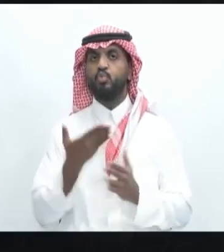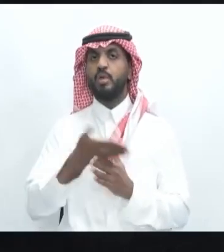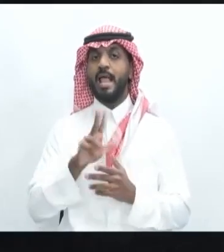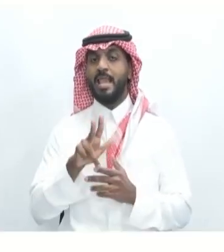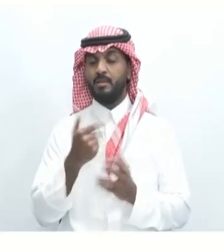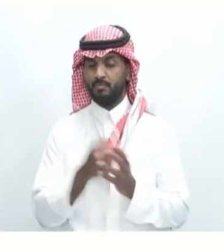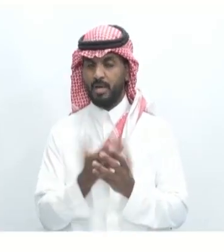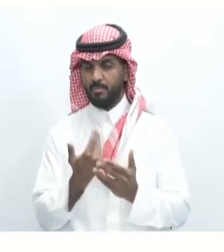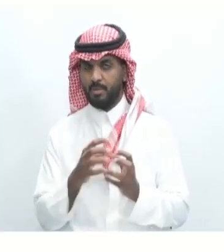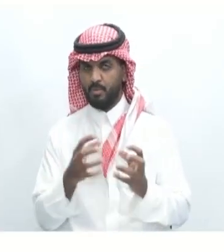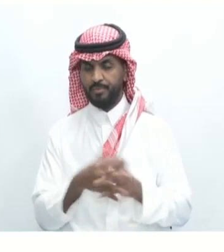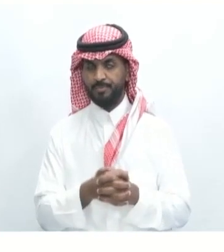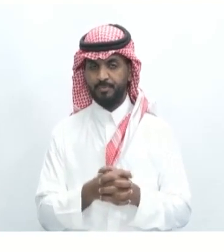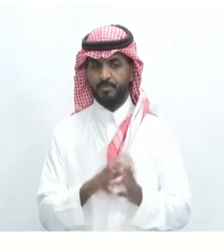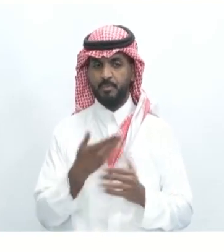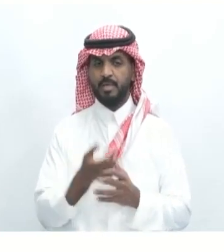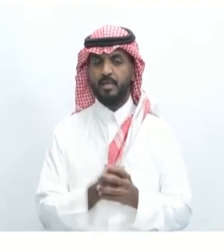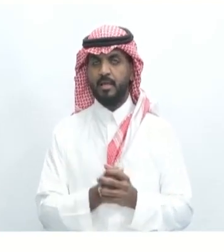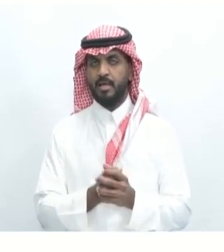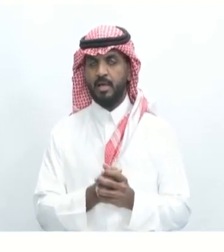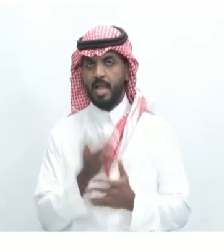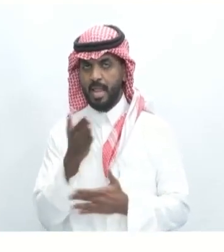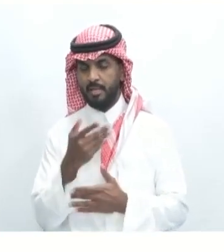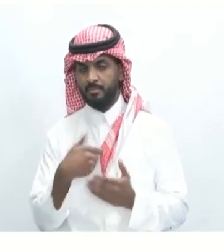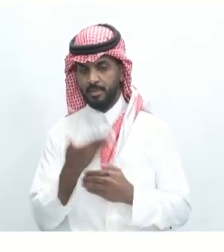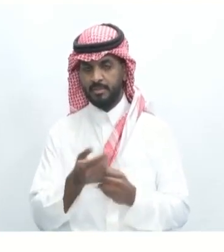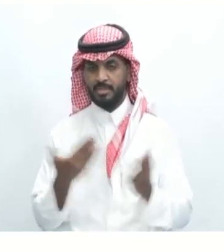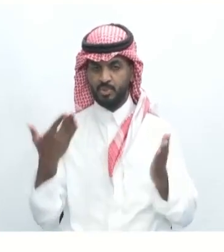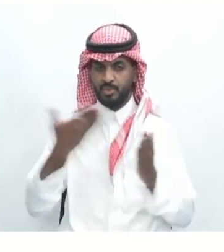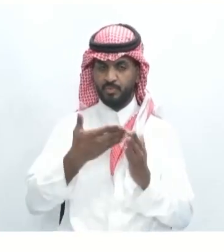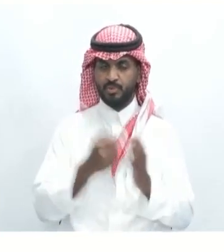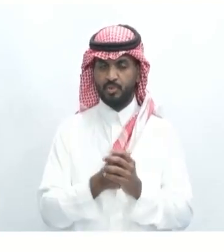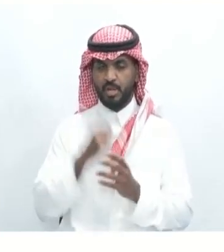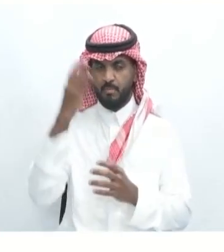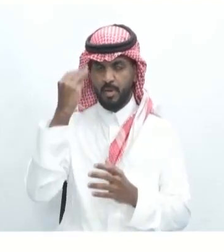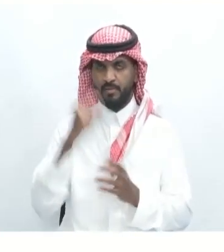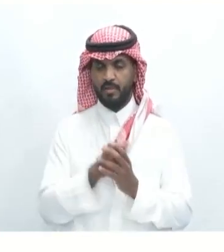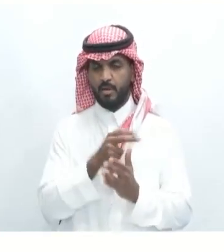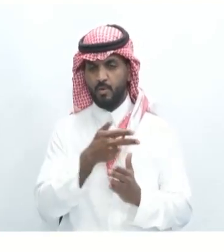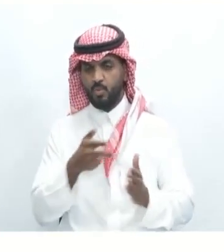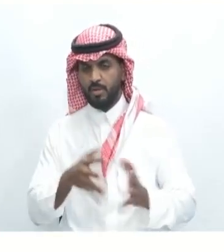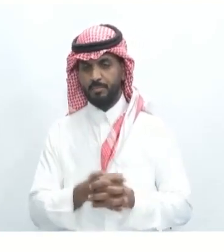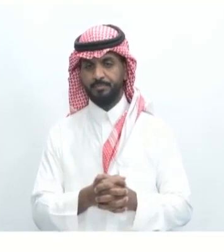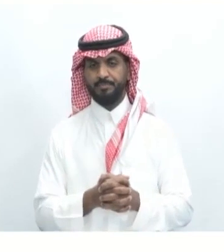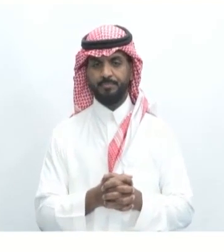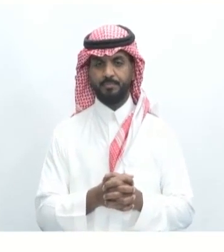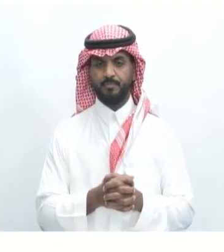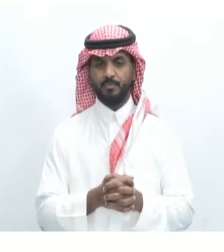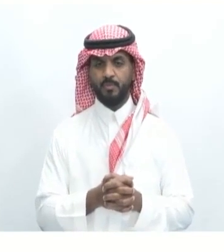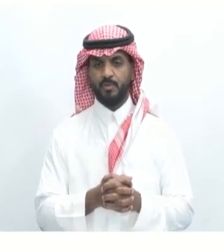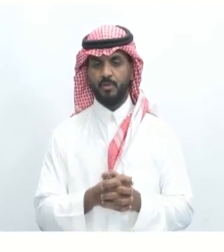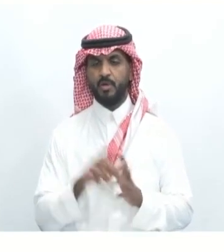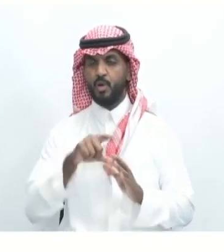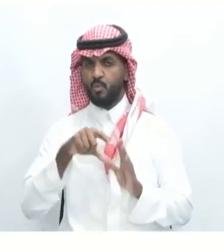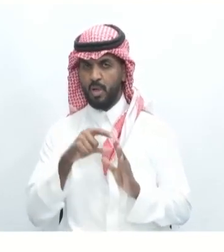ثم ماذا العلم اذا نستنتج المعرفه انواع منها